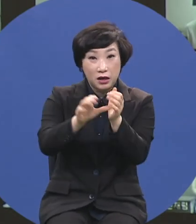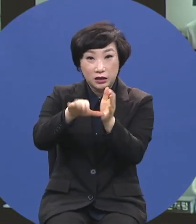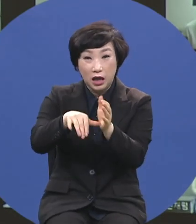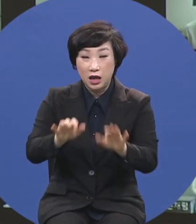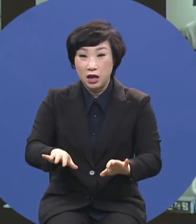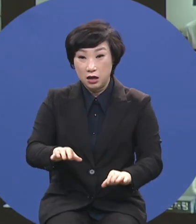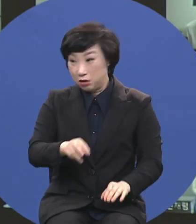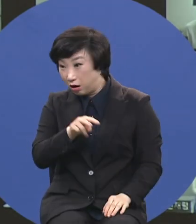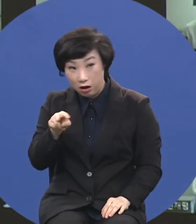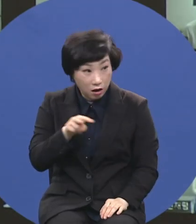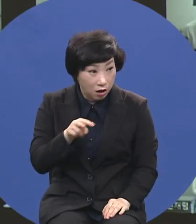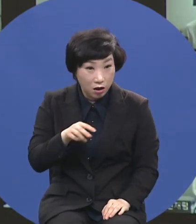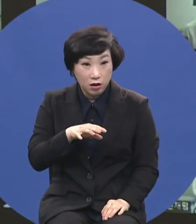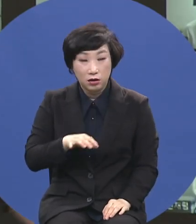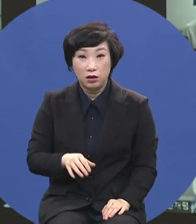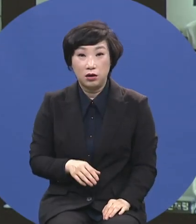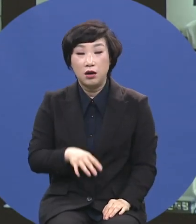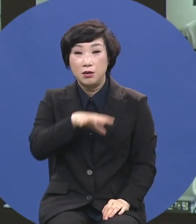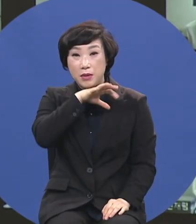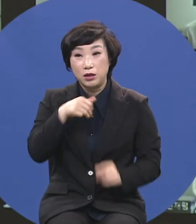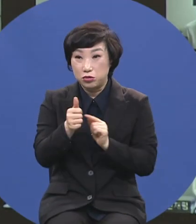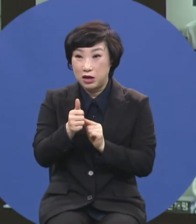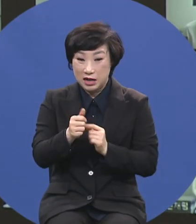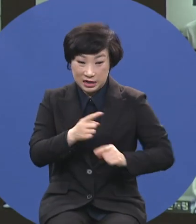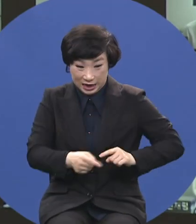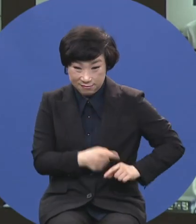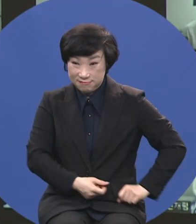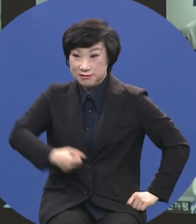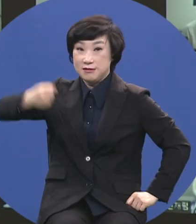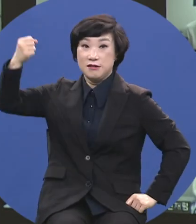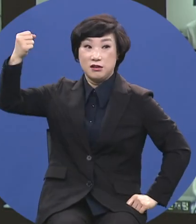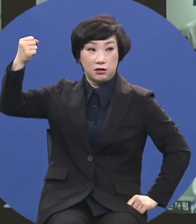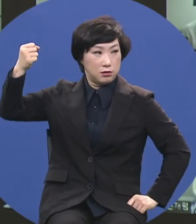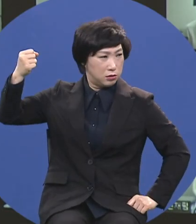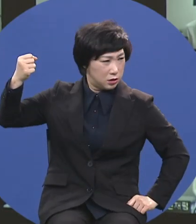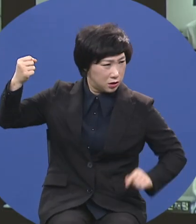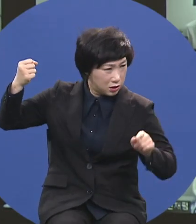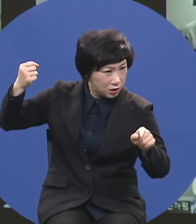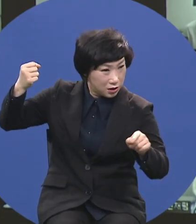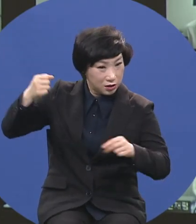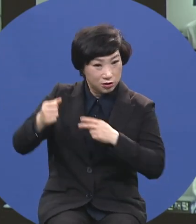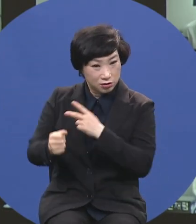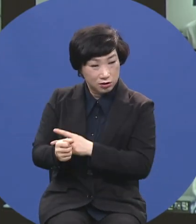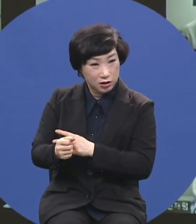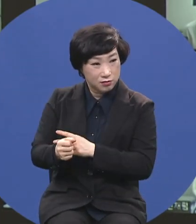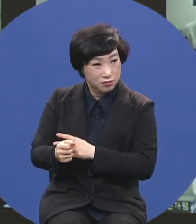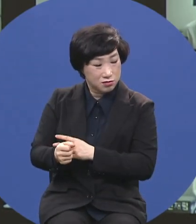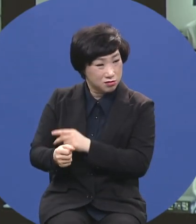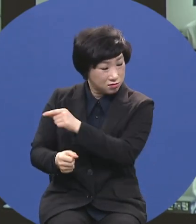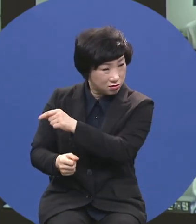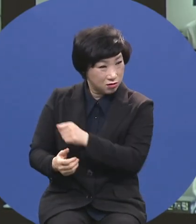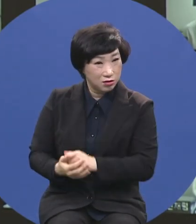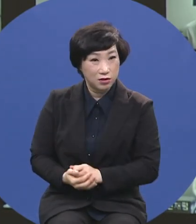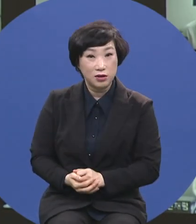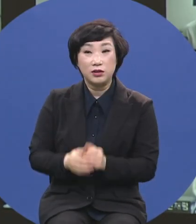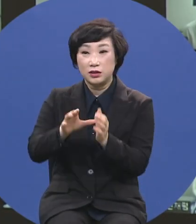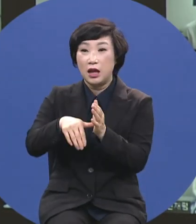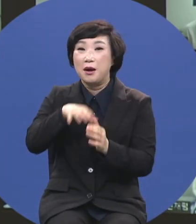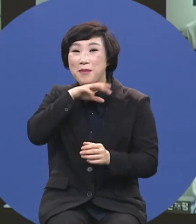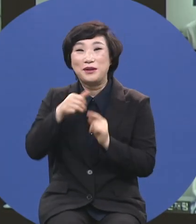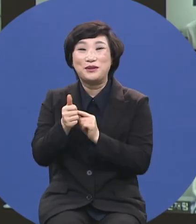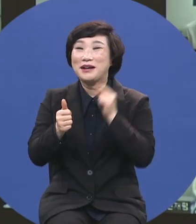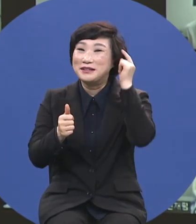베드로가 칼을 뺍니다. 감히 선생님을 그때만 해도 베드로의